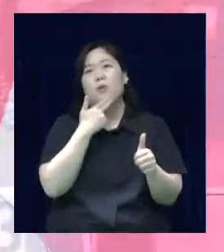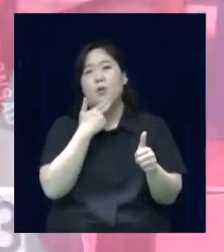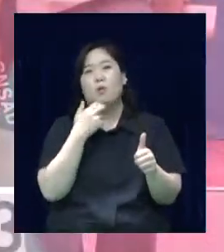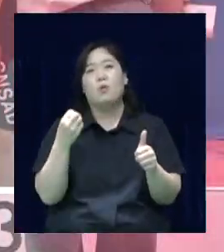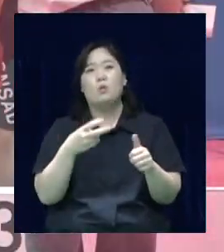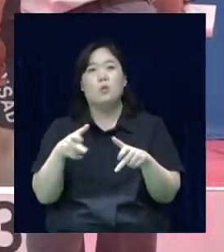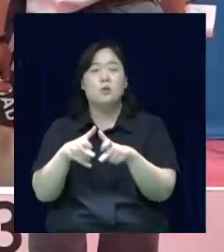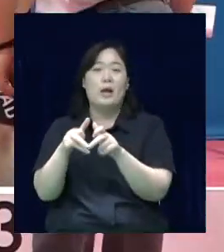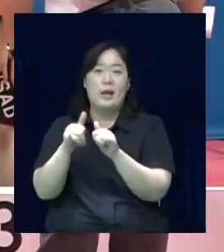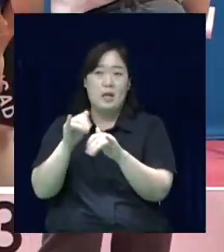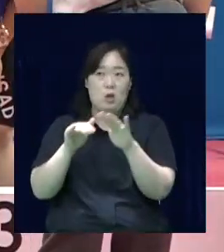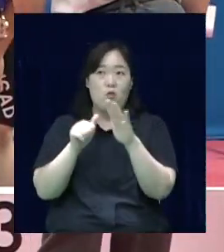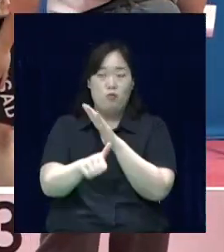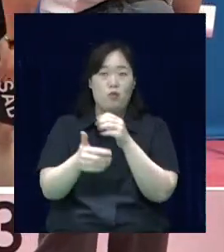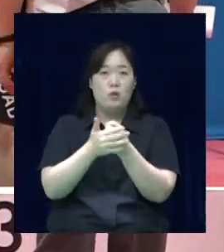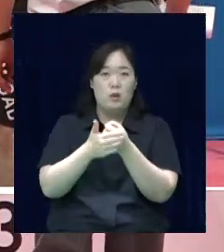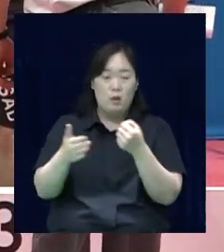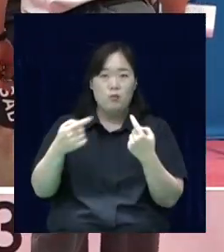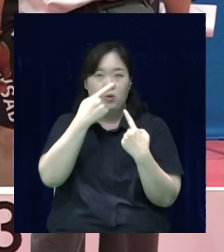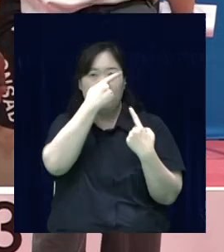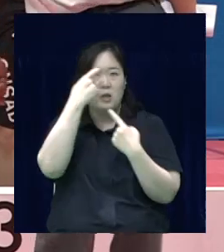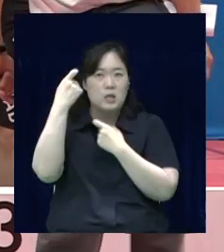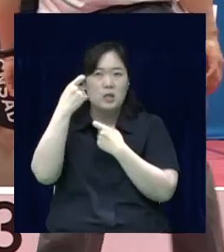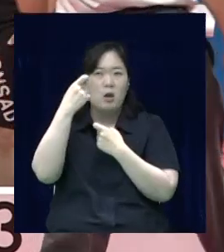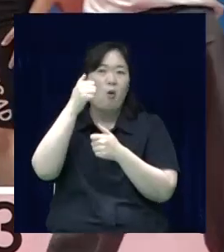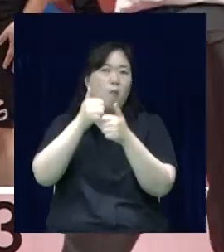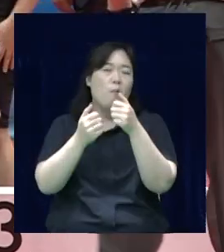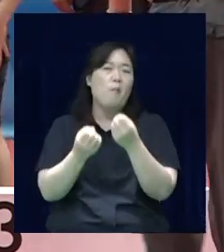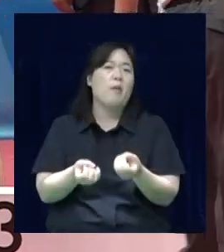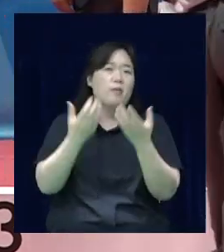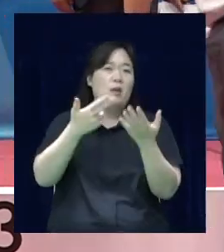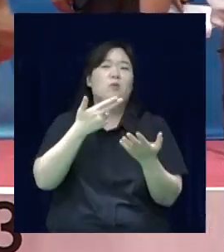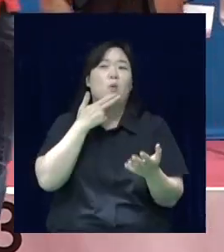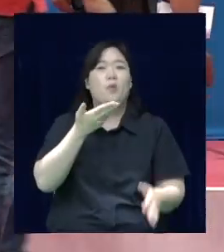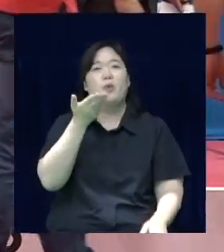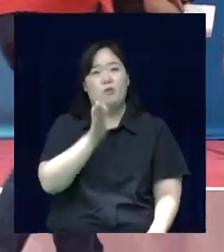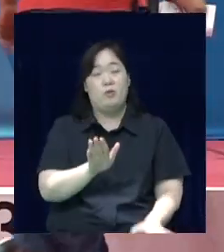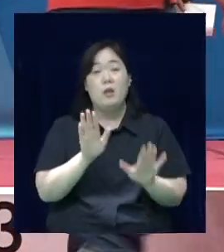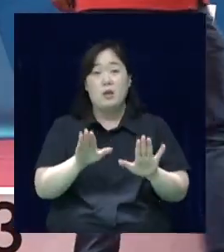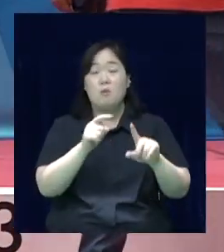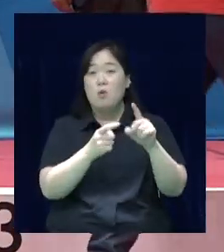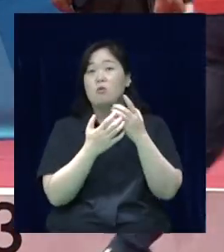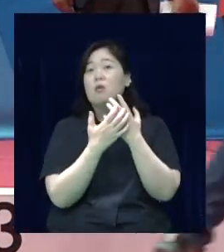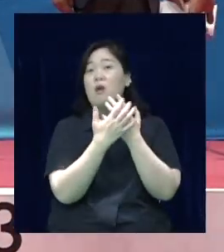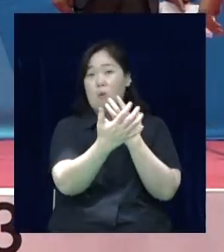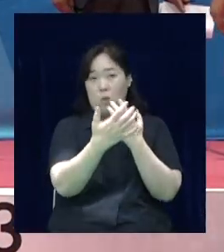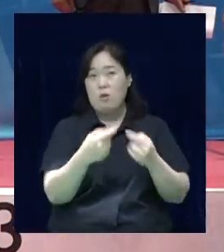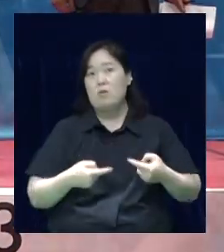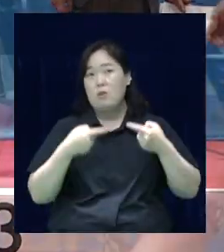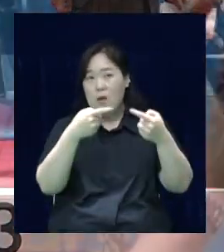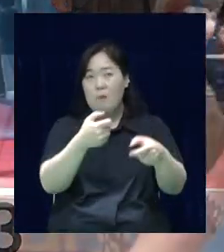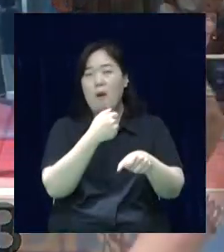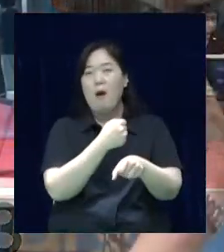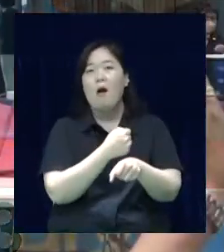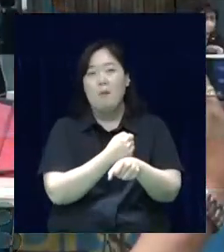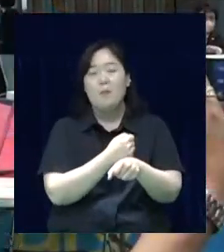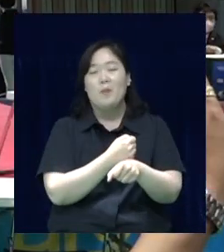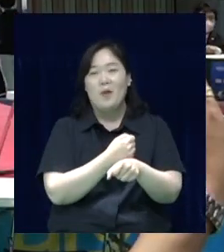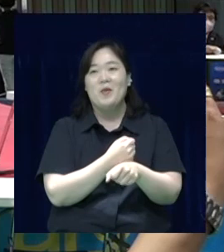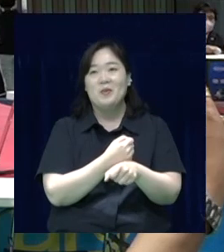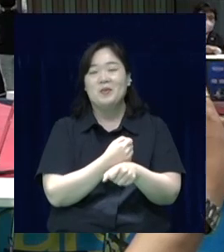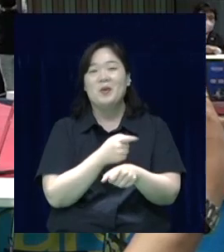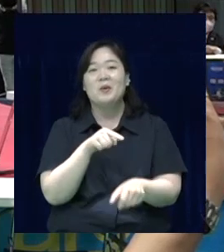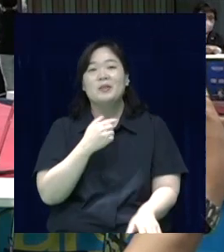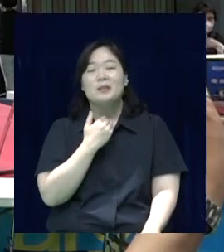보니 어떤 이벤트성이 대회도 없었거든요. 그렇죠. 그러다 보니까 이번 대회에 임하는 선수들이 굉장히 의미가 남다르다고 생각되어집니다. 네,